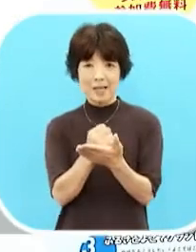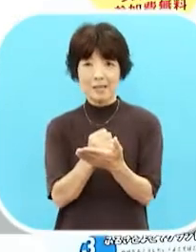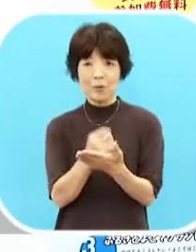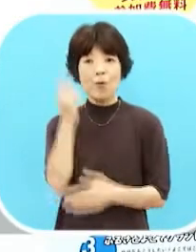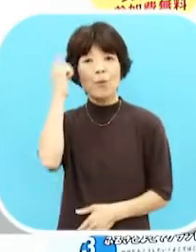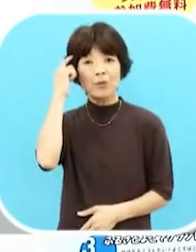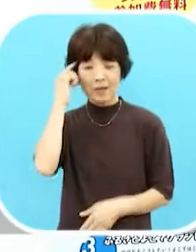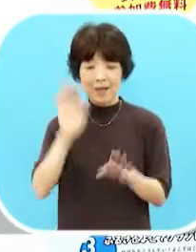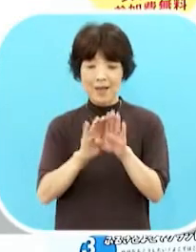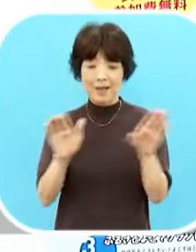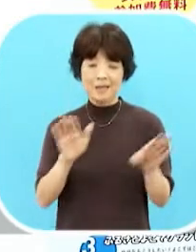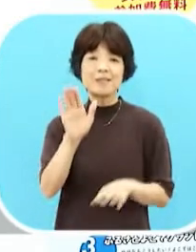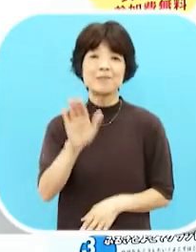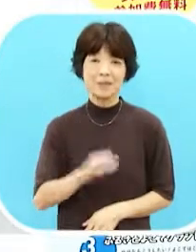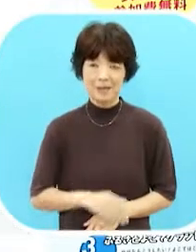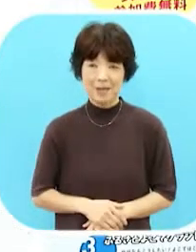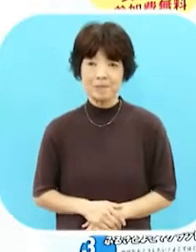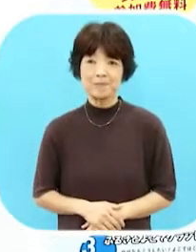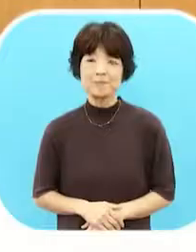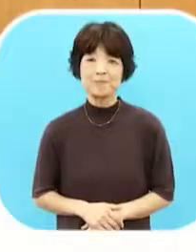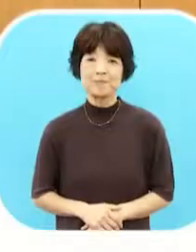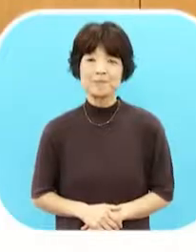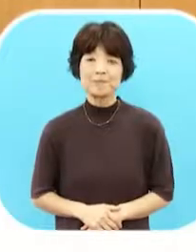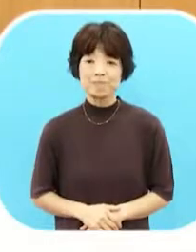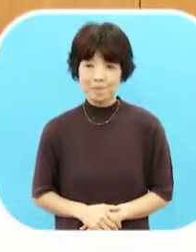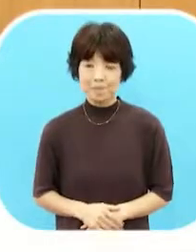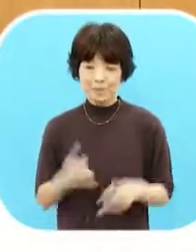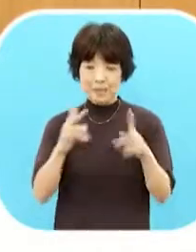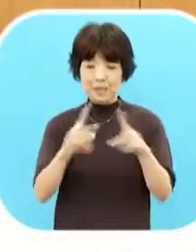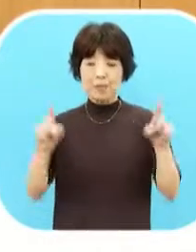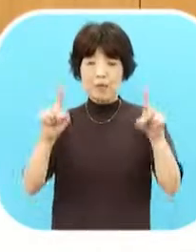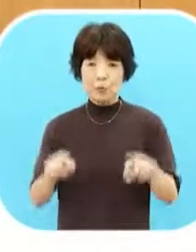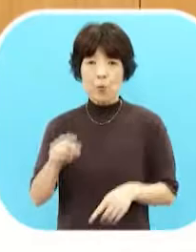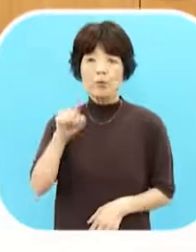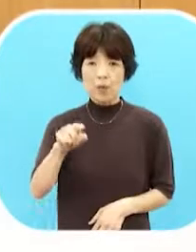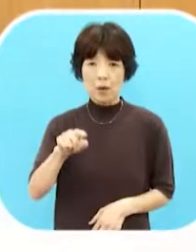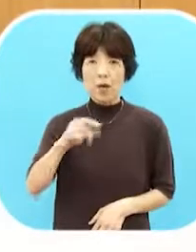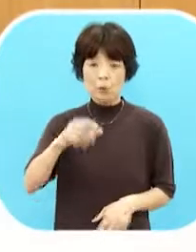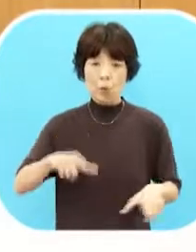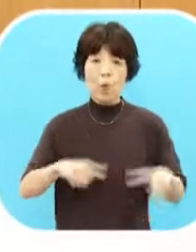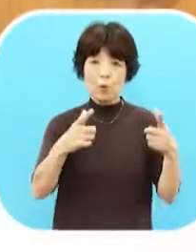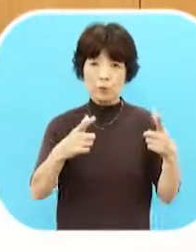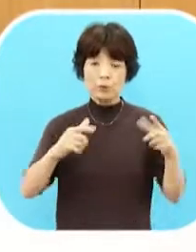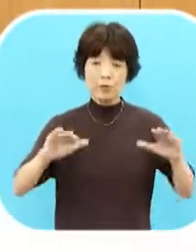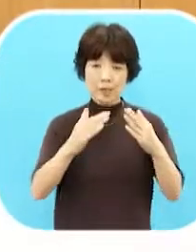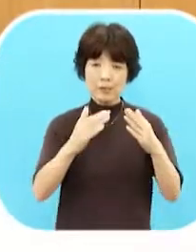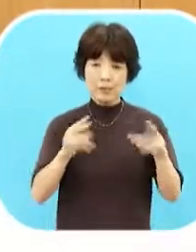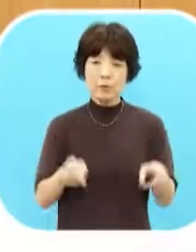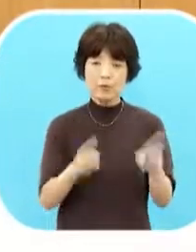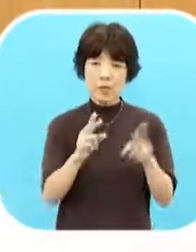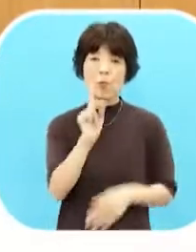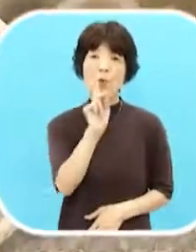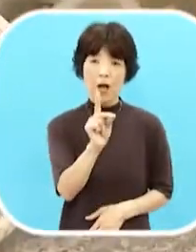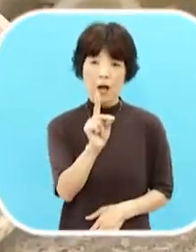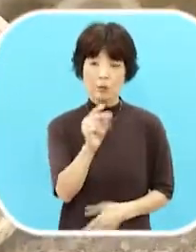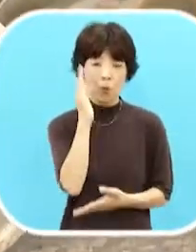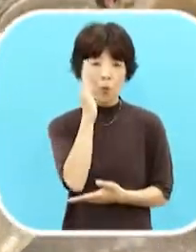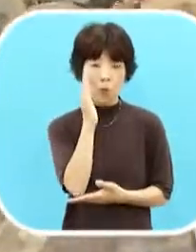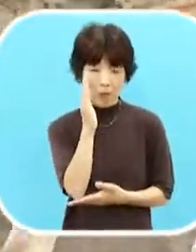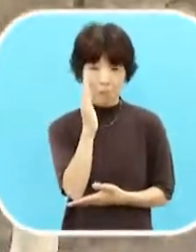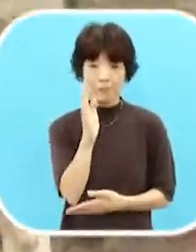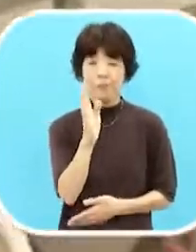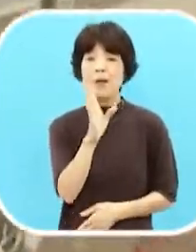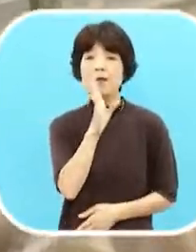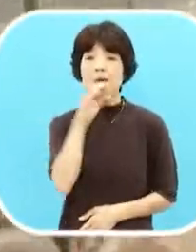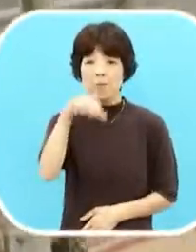と思い開催いたしました。 イベントでは土木・建築の専門家による講演会や工事現